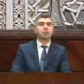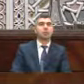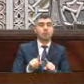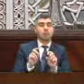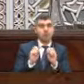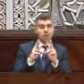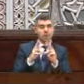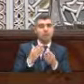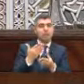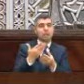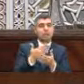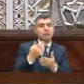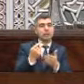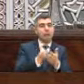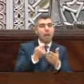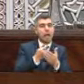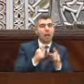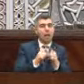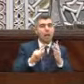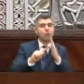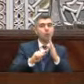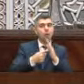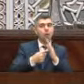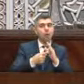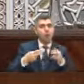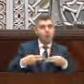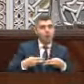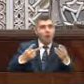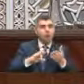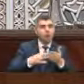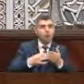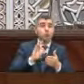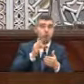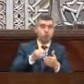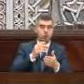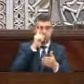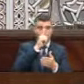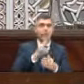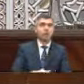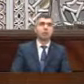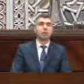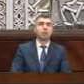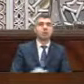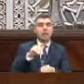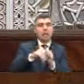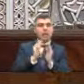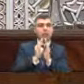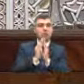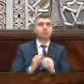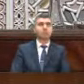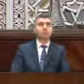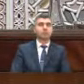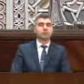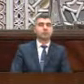استجابة للطلبات المتزايدة على الطاقة الكهربائية للسيدات والسادة النواب المحترمين من فريق العدالة والتنمية. لكم الكلمة سيد النائب، تفضلوا.